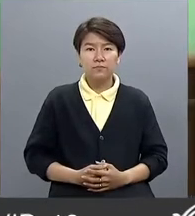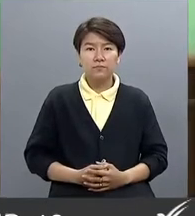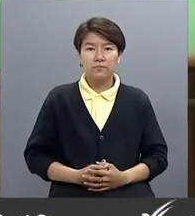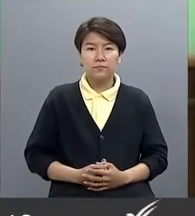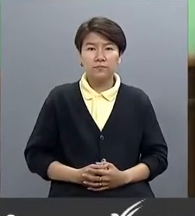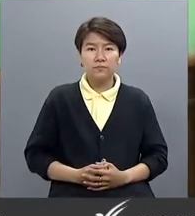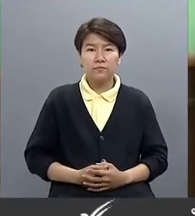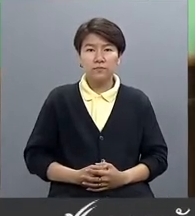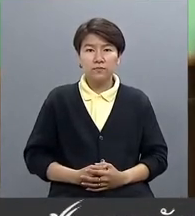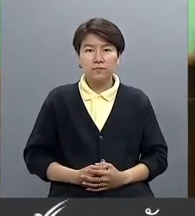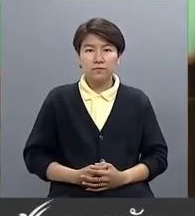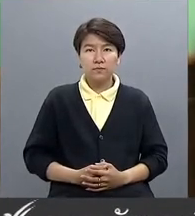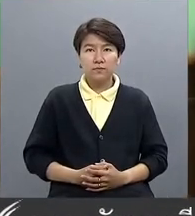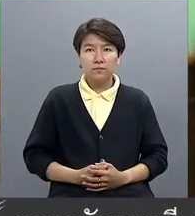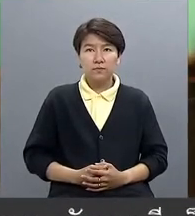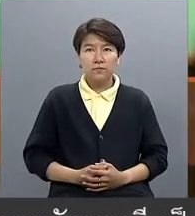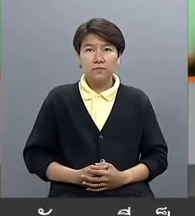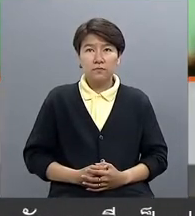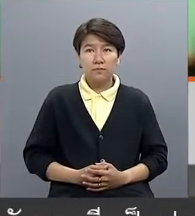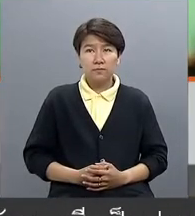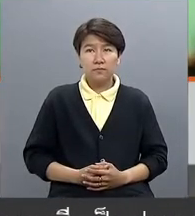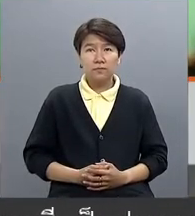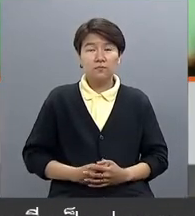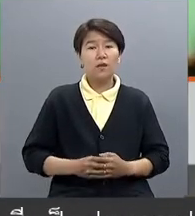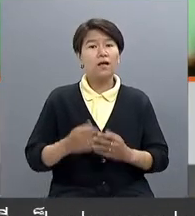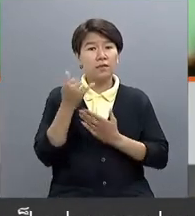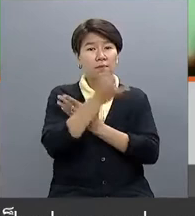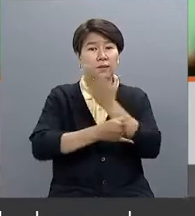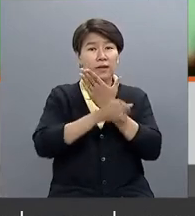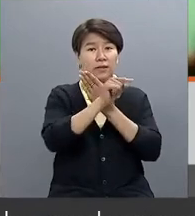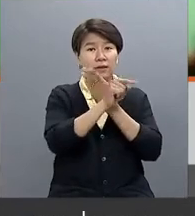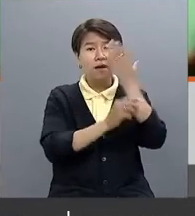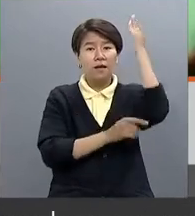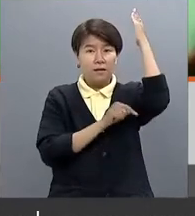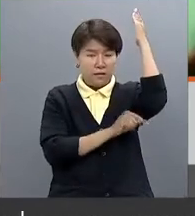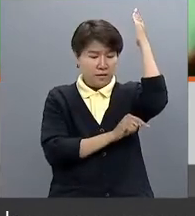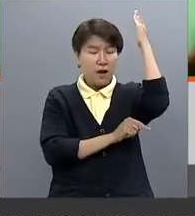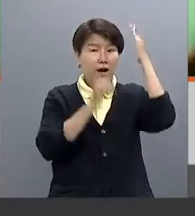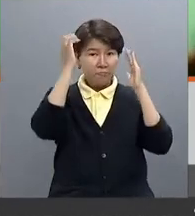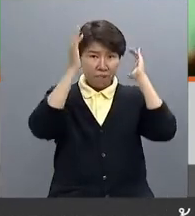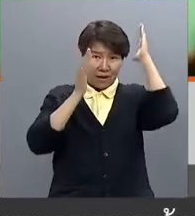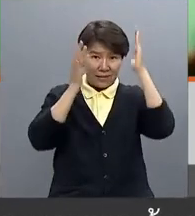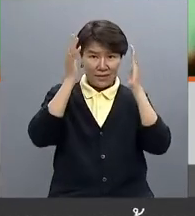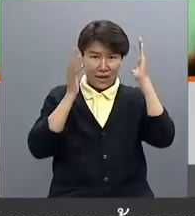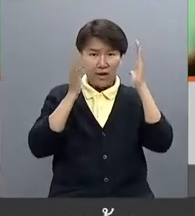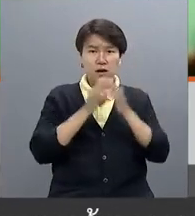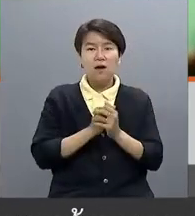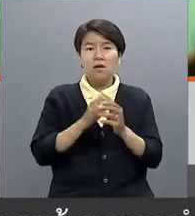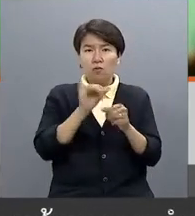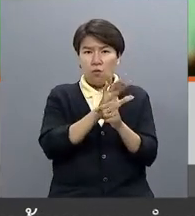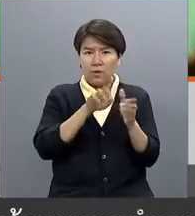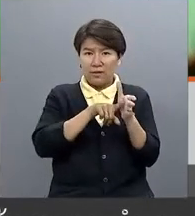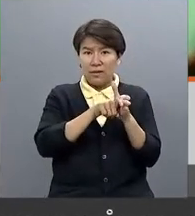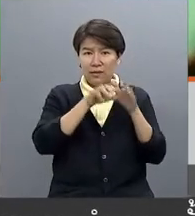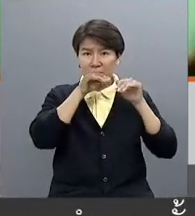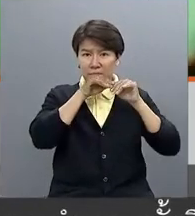การแพร่ระบาดในต่างประเทศไม่ว่าจะเป็นมาเลเซียซึ่งยังมีการติดเชื้อที่มาจากการอินพอร์ตและก็การติดเชื้